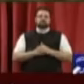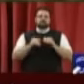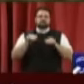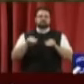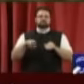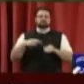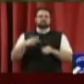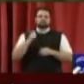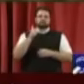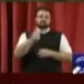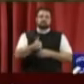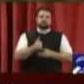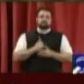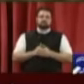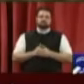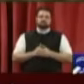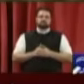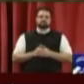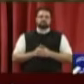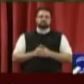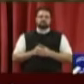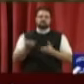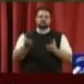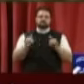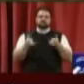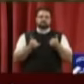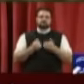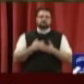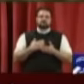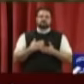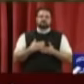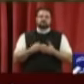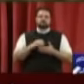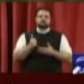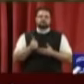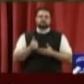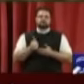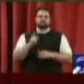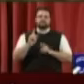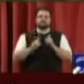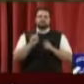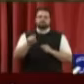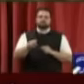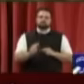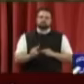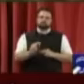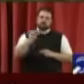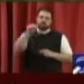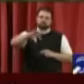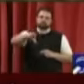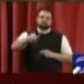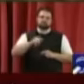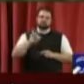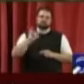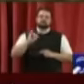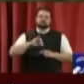adevăr chiar care se întâmplă. De ce? Pentru că în momentul în care tu ajungi să furi, cineva ajunge